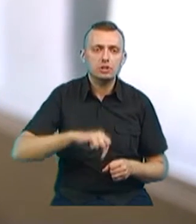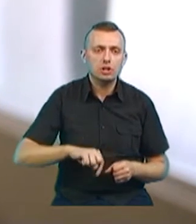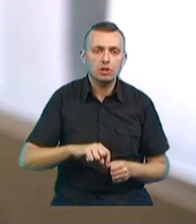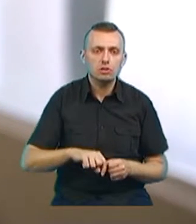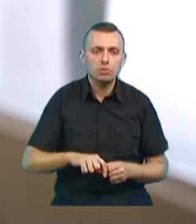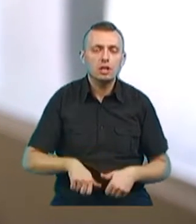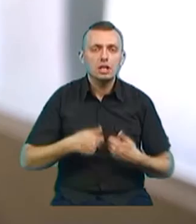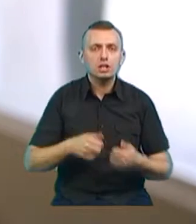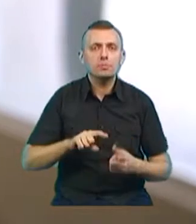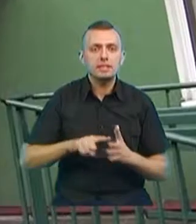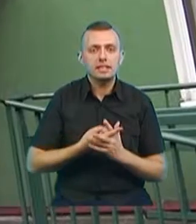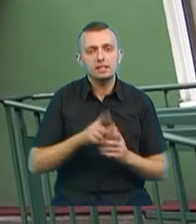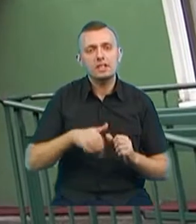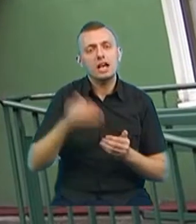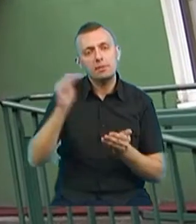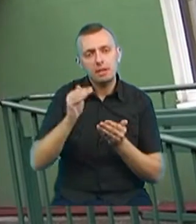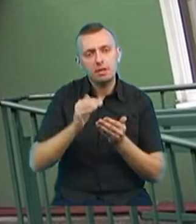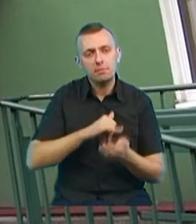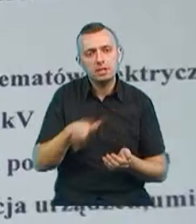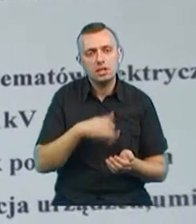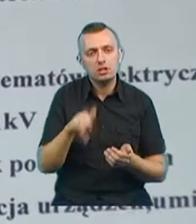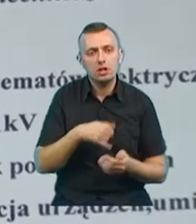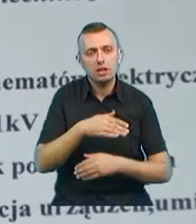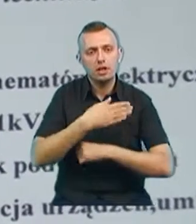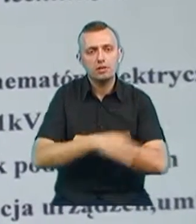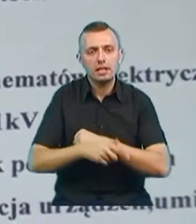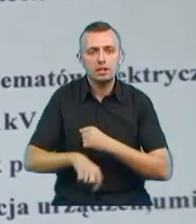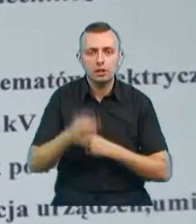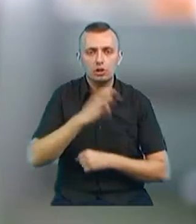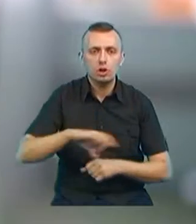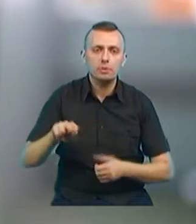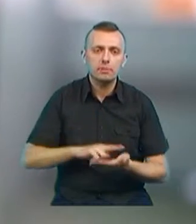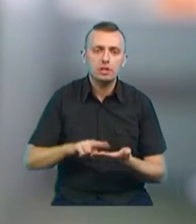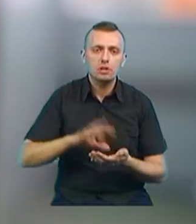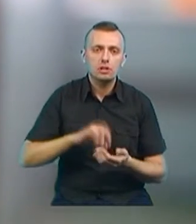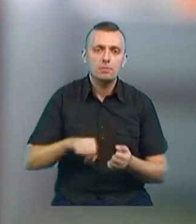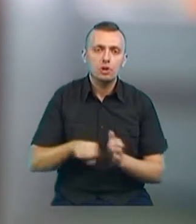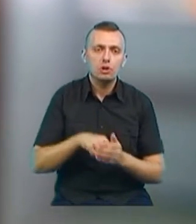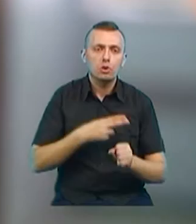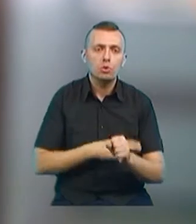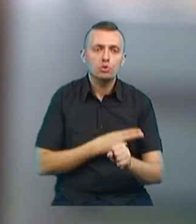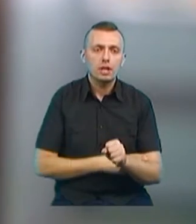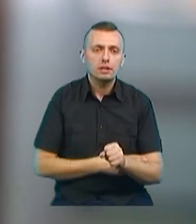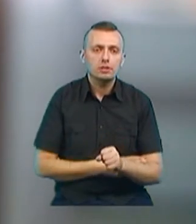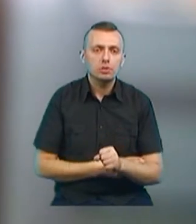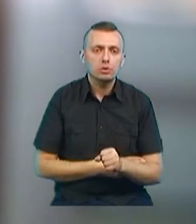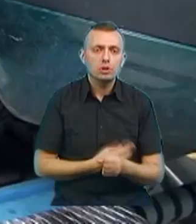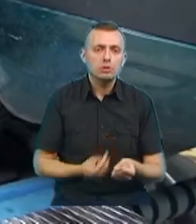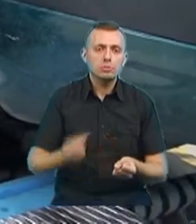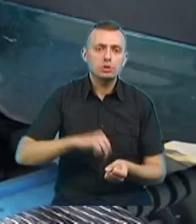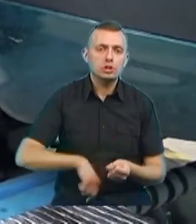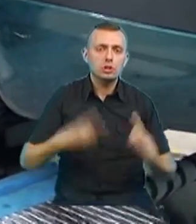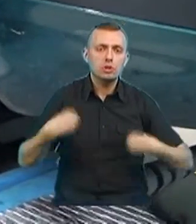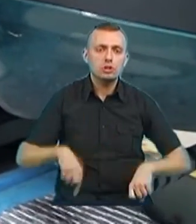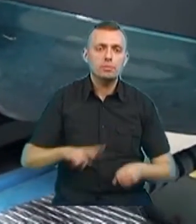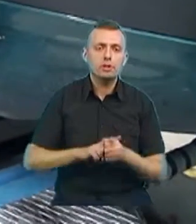Urzędu Pracy, by się zarejestrować, jest coraz mniej. Z drugiej strony Urząd Pracy przewiduje, że to ostatnie tak dobre miesiące, bo do urzędu napłyną osoby, którym